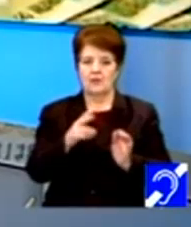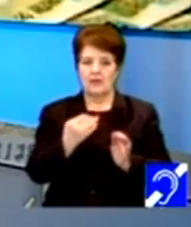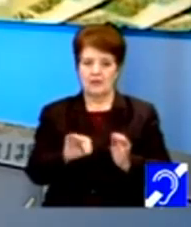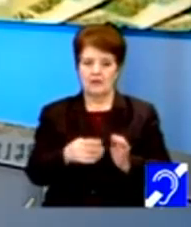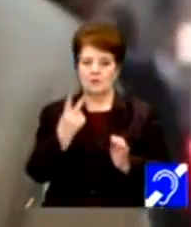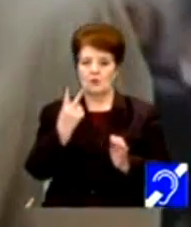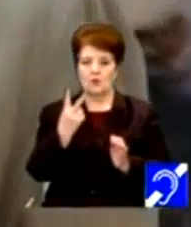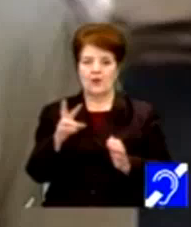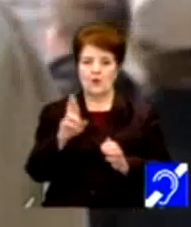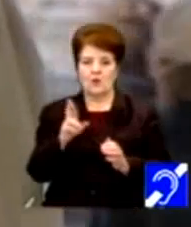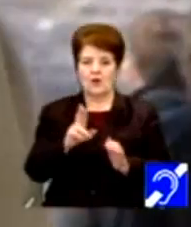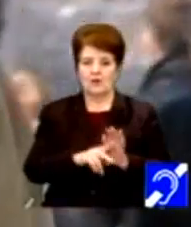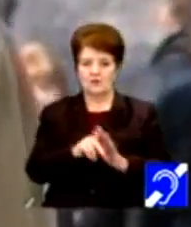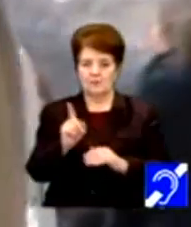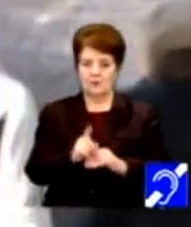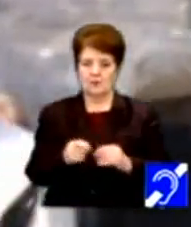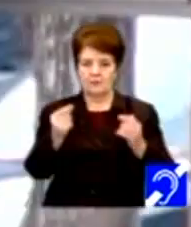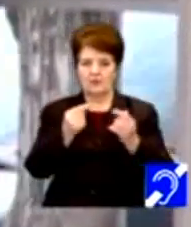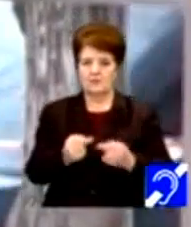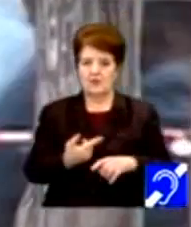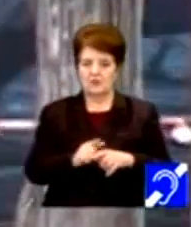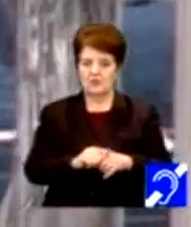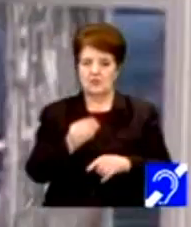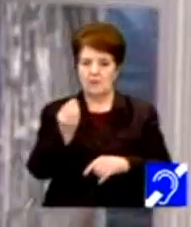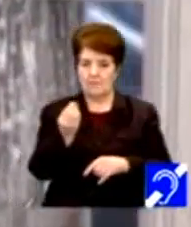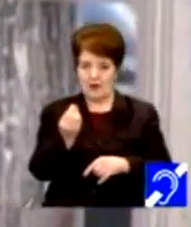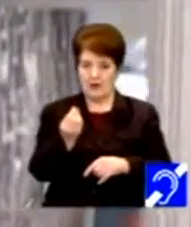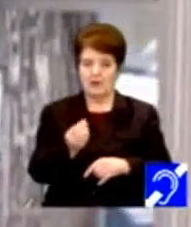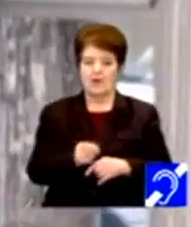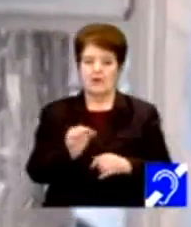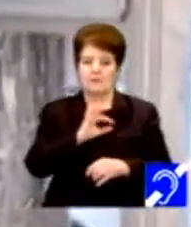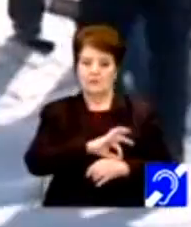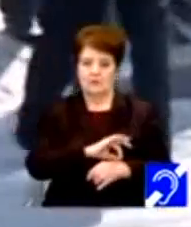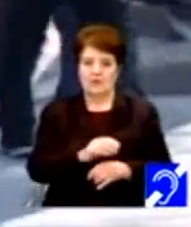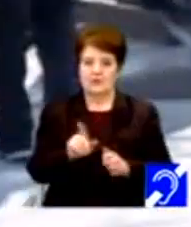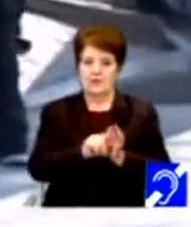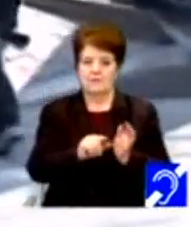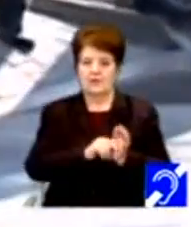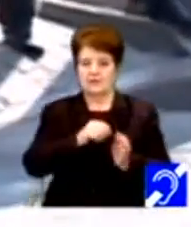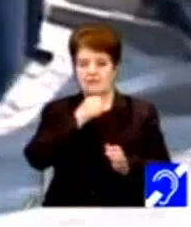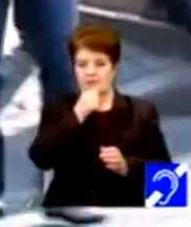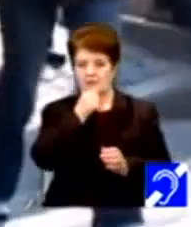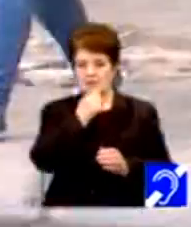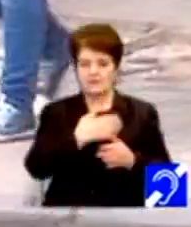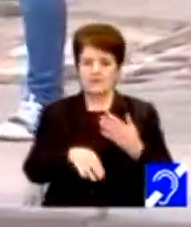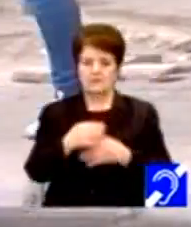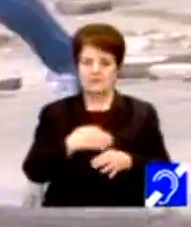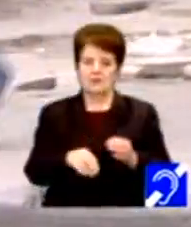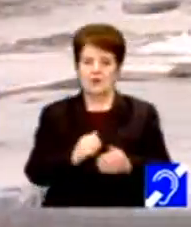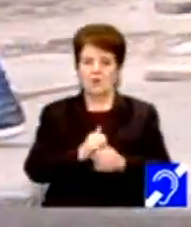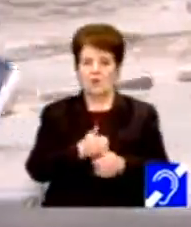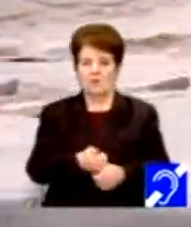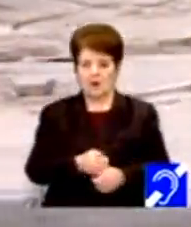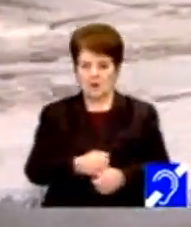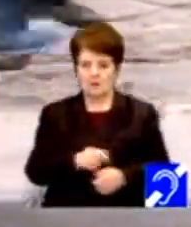data de 2 ianuarie. Precizăm că acești bani vor fi acordați beneficiarilor de pensie pentru limită de vârstă, de dizabilitate, de urmași,